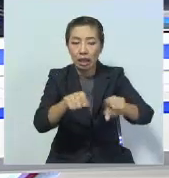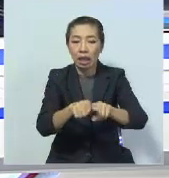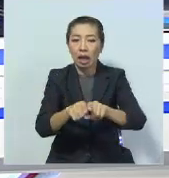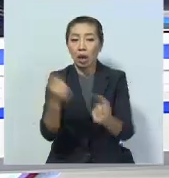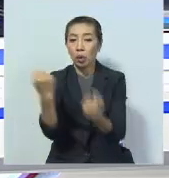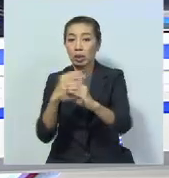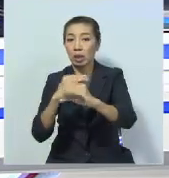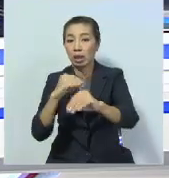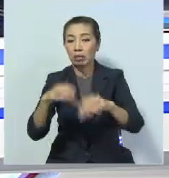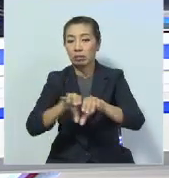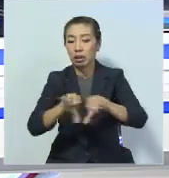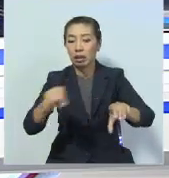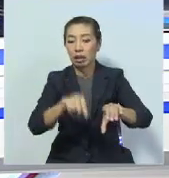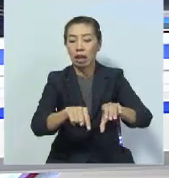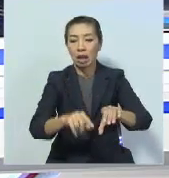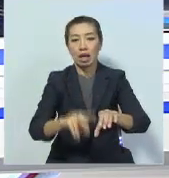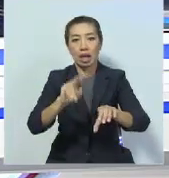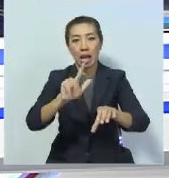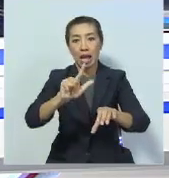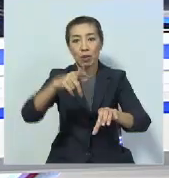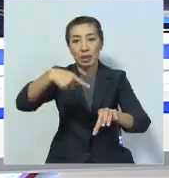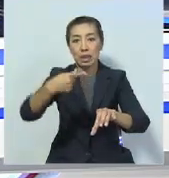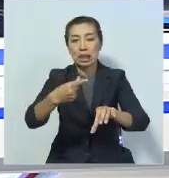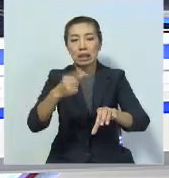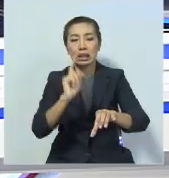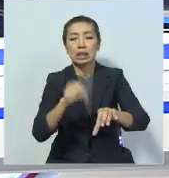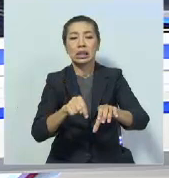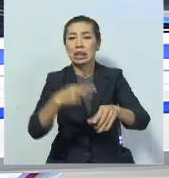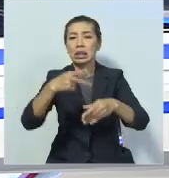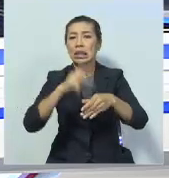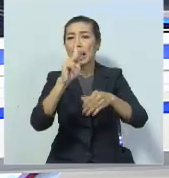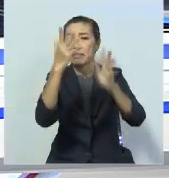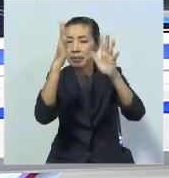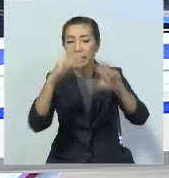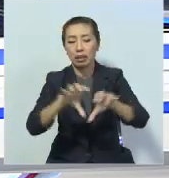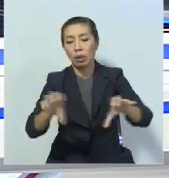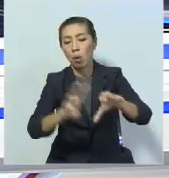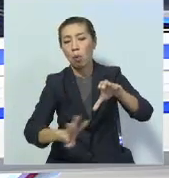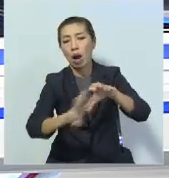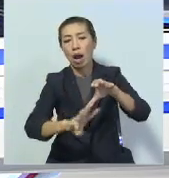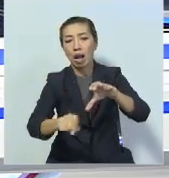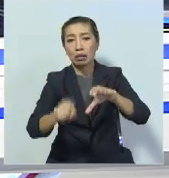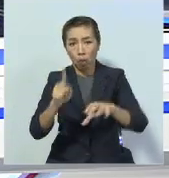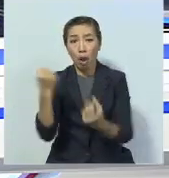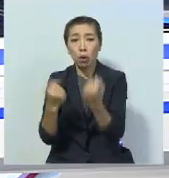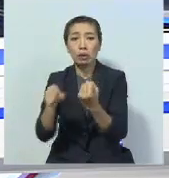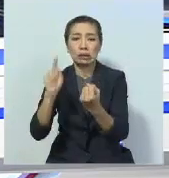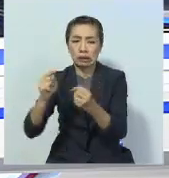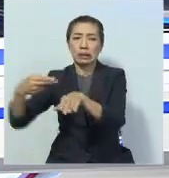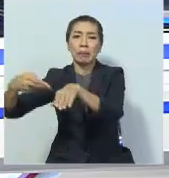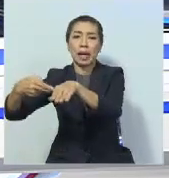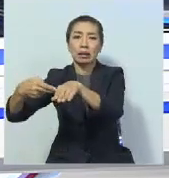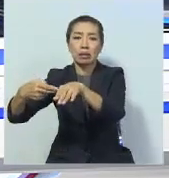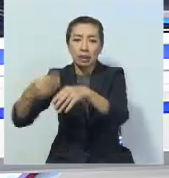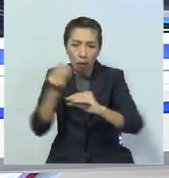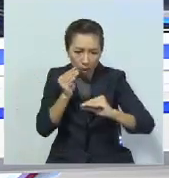แก๊ส LPG ตัวเองเนี่ยใช้น้ำมันแต่ว่าหลอกเจ้าหน้าที่ว่าฉันติดแก๊สนะ คือจริงๆเนี่ยรถไม่ได้ใช้ระบบแก๊สแต่ว่ามี